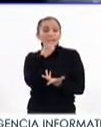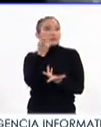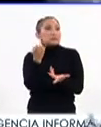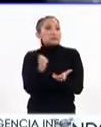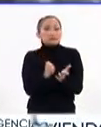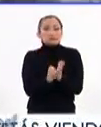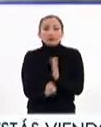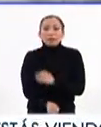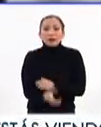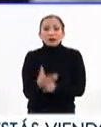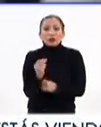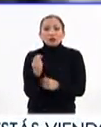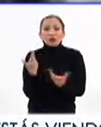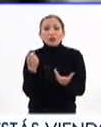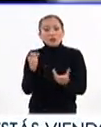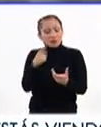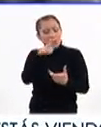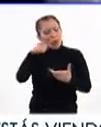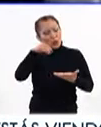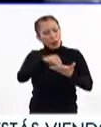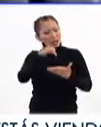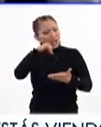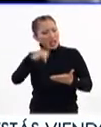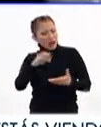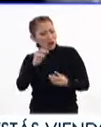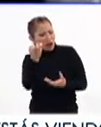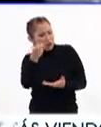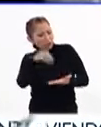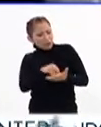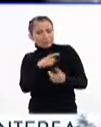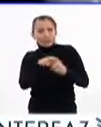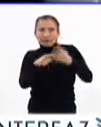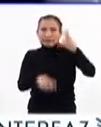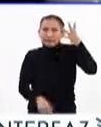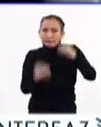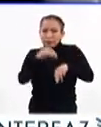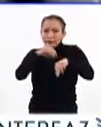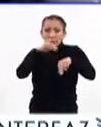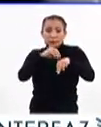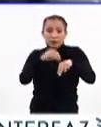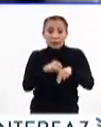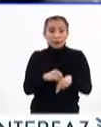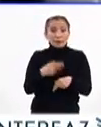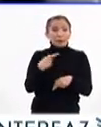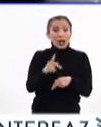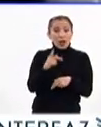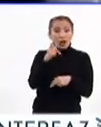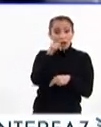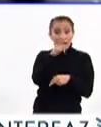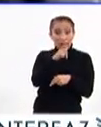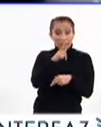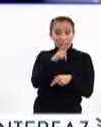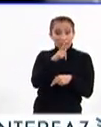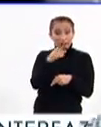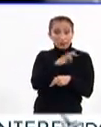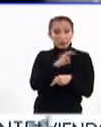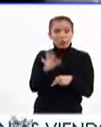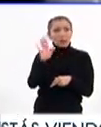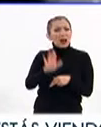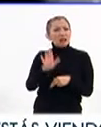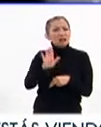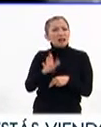che non fanno parte della lingua italiana, eccetera, eccetera. Ora, può sembrare una piccola cosa,